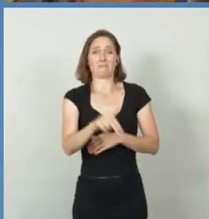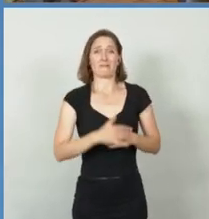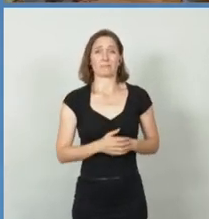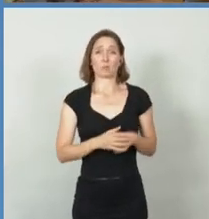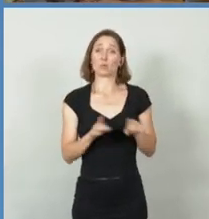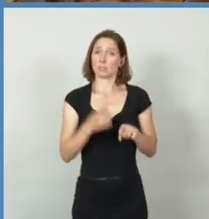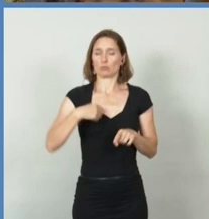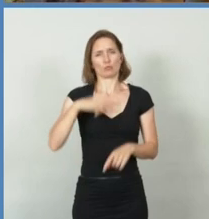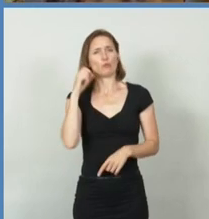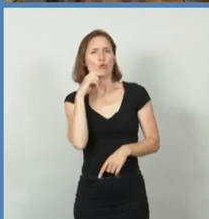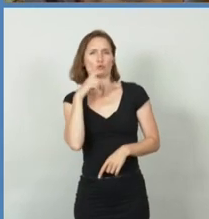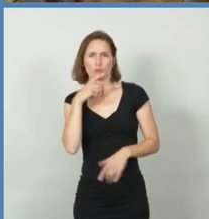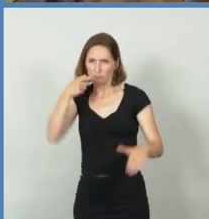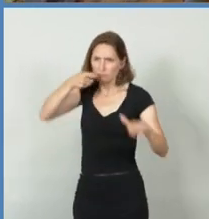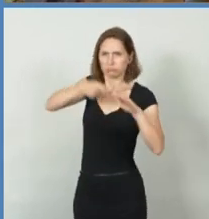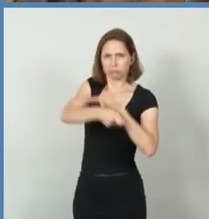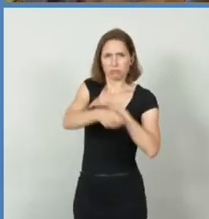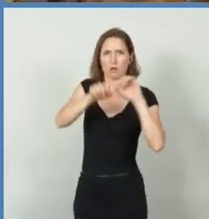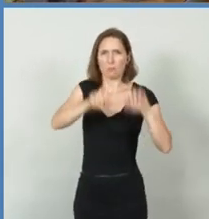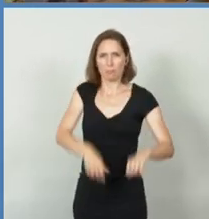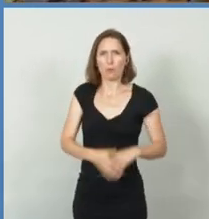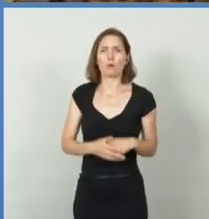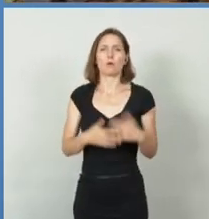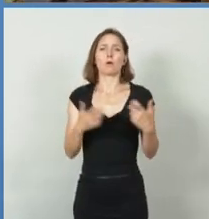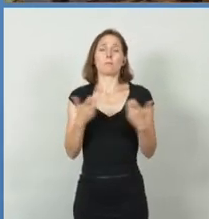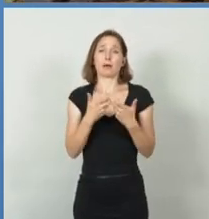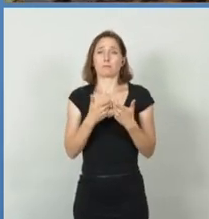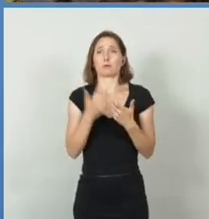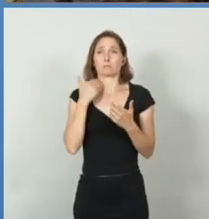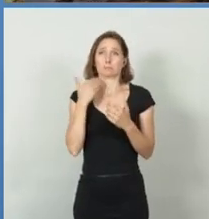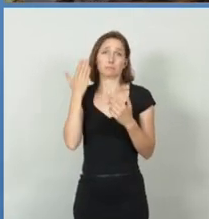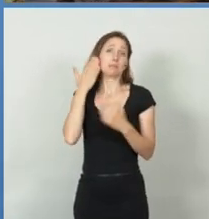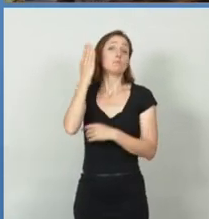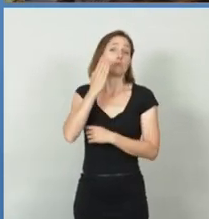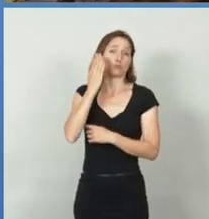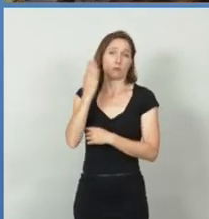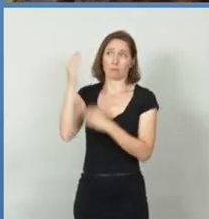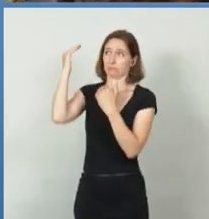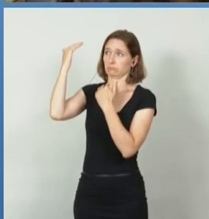mobilisons et lasse régulièrement notamment on abondant un fasecco en cas de catastrophe